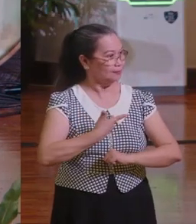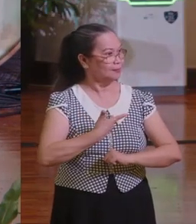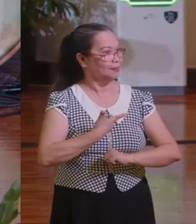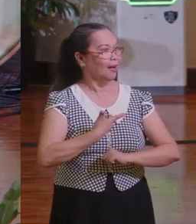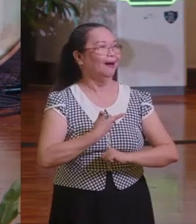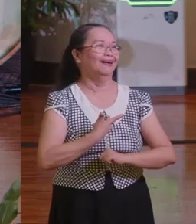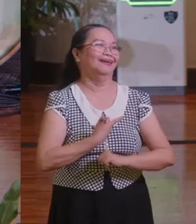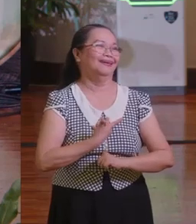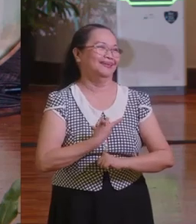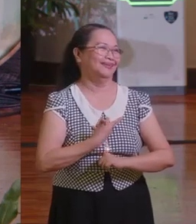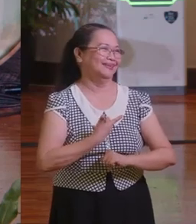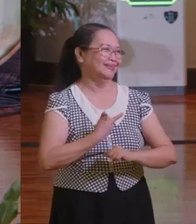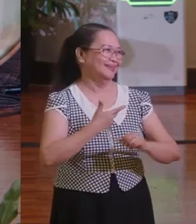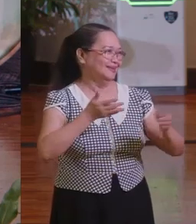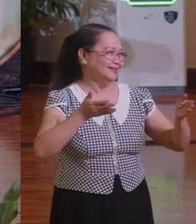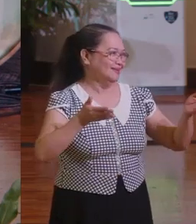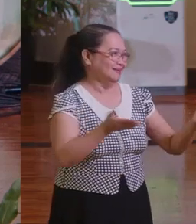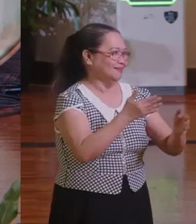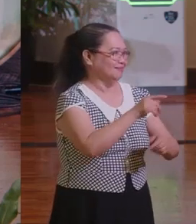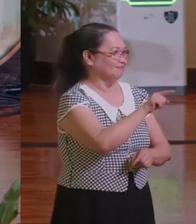makasarili, provoking one another,